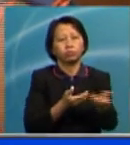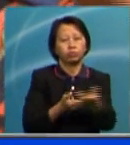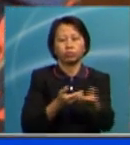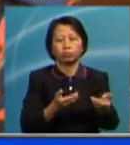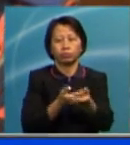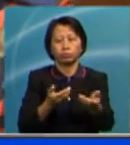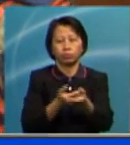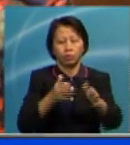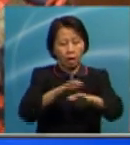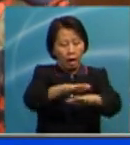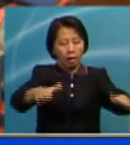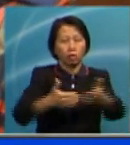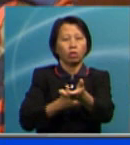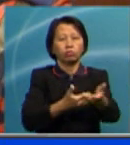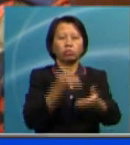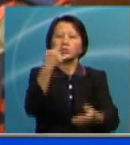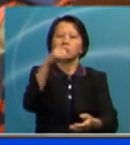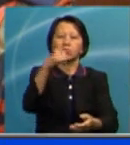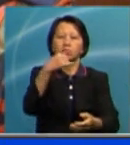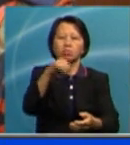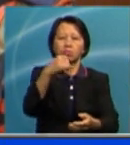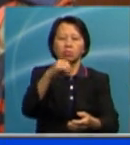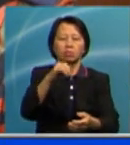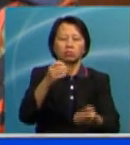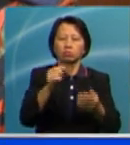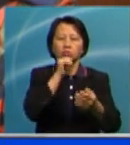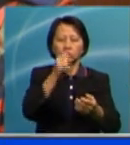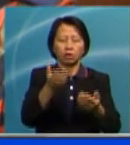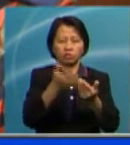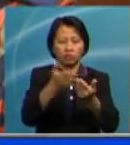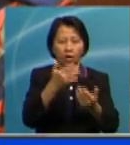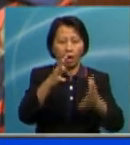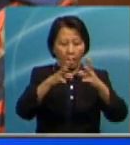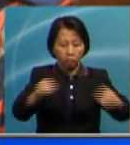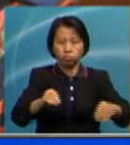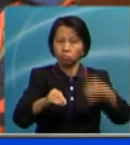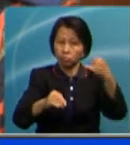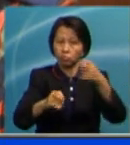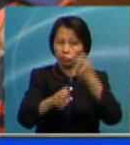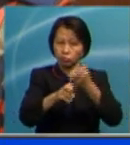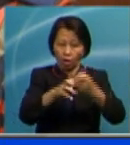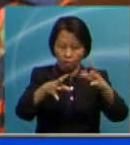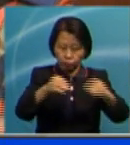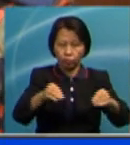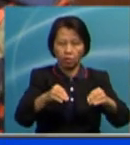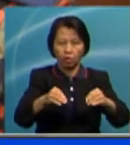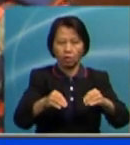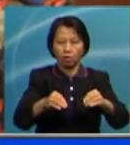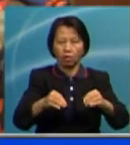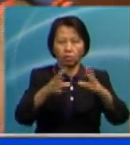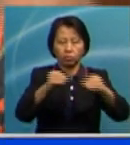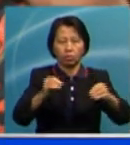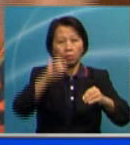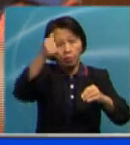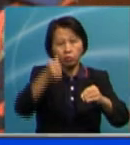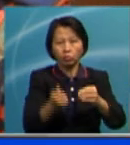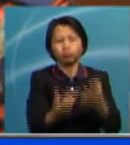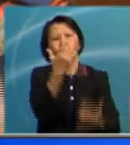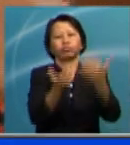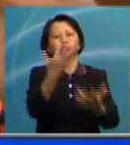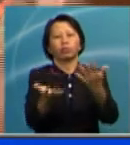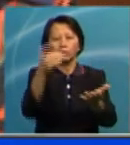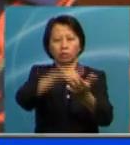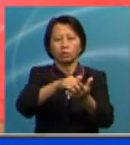kalau Mak ni dia tidak tak mudah dia padam maknanya dia sukar untuk padam kalau padam pun besok dia naik balik